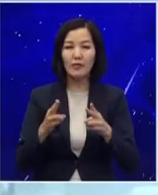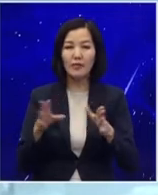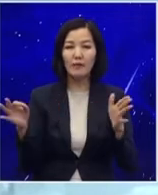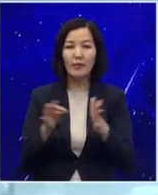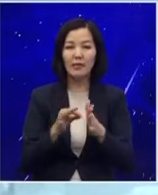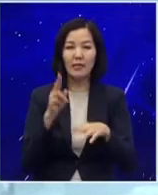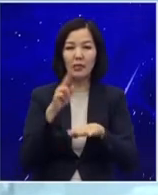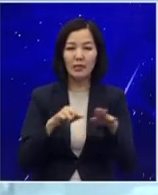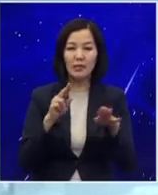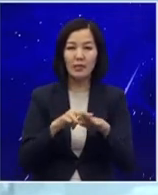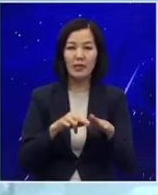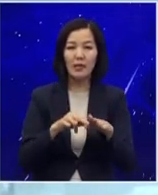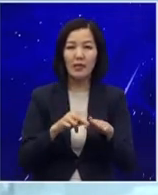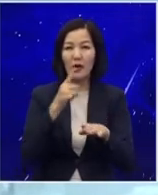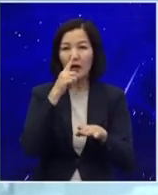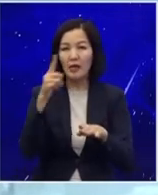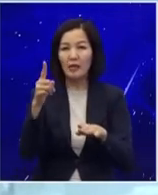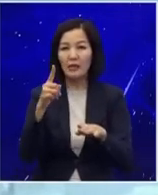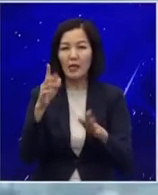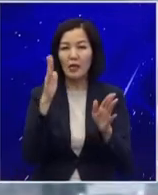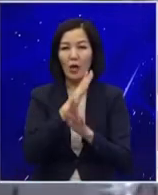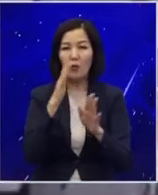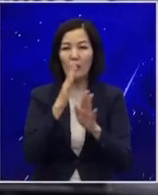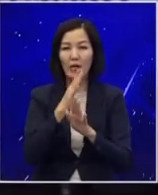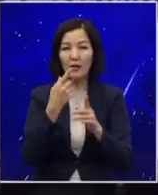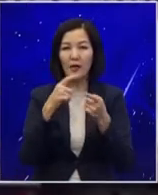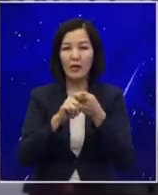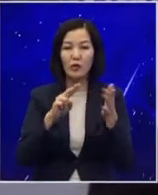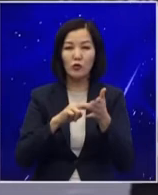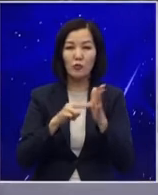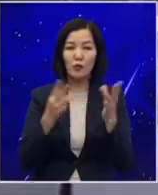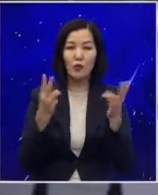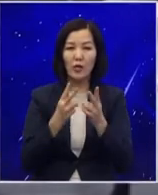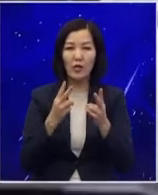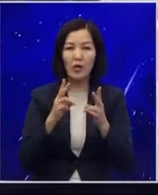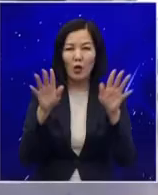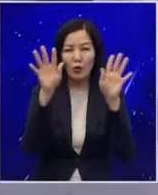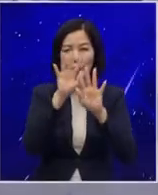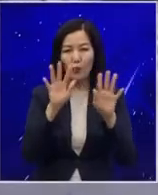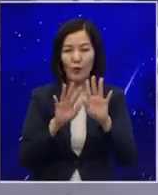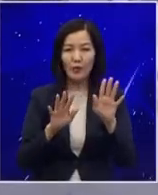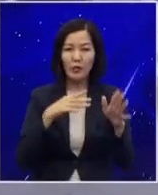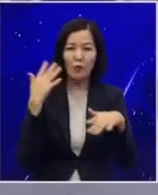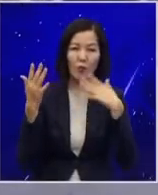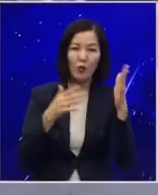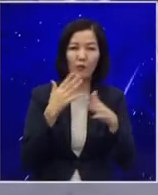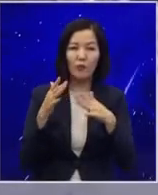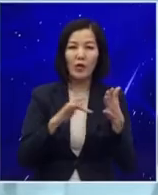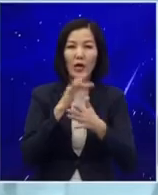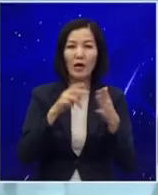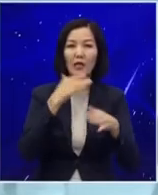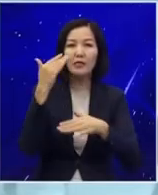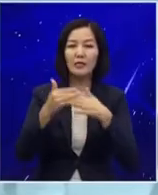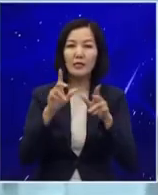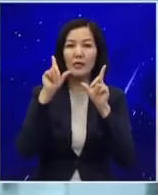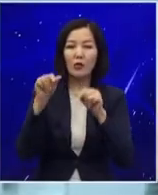істер министрлігі алыс сапарларды ауа райы жағдайына қарай жоспарлауға шақырады. Тұман мен боран болжаған күндері қала сыртына шықпауға